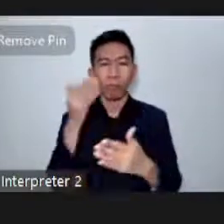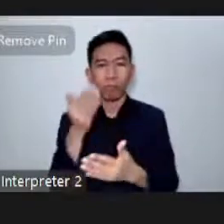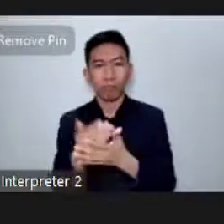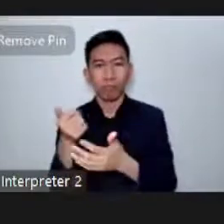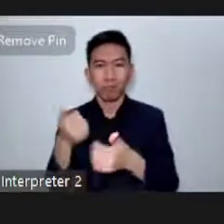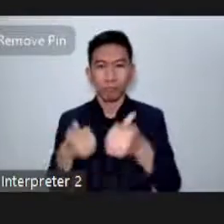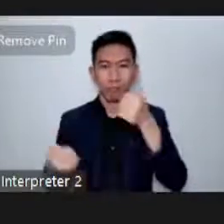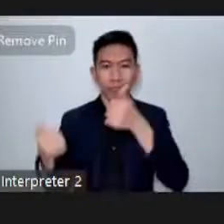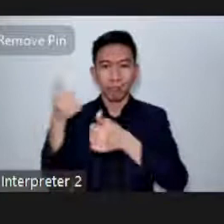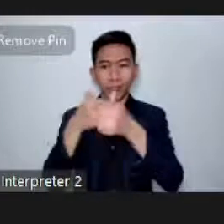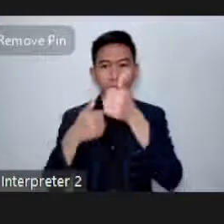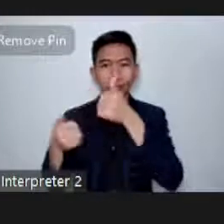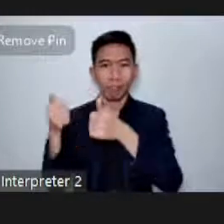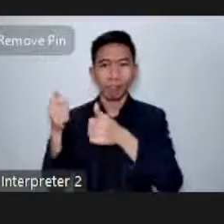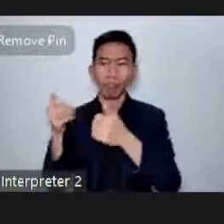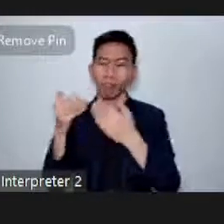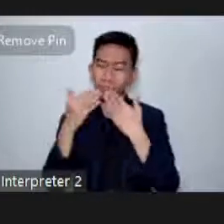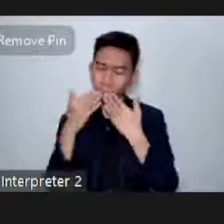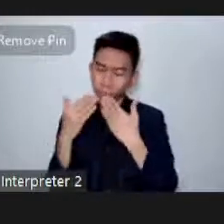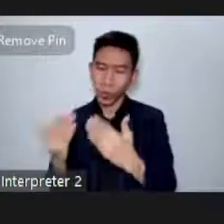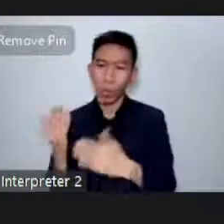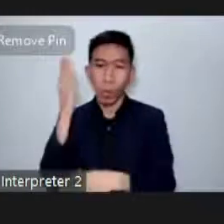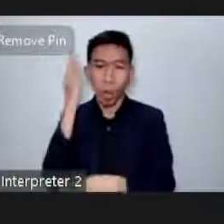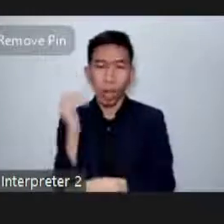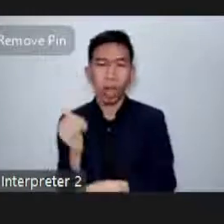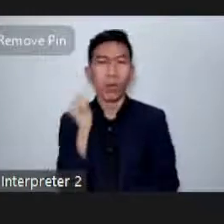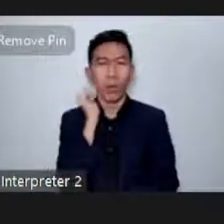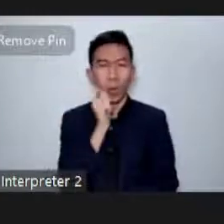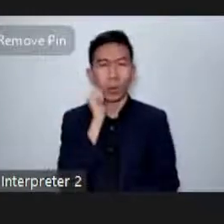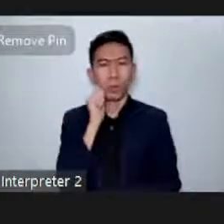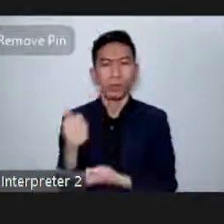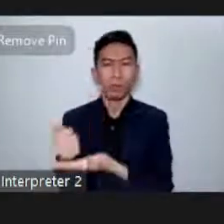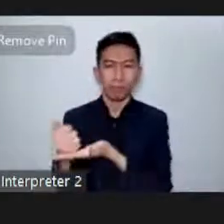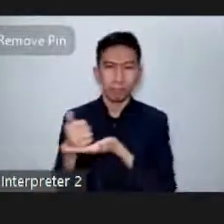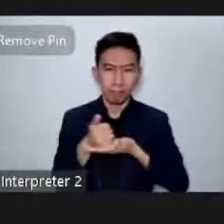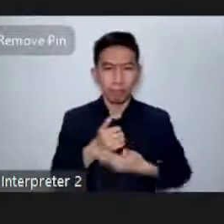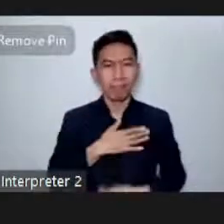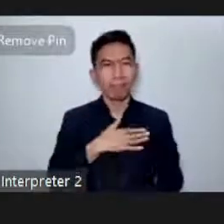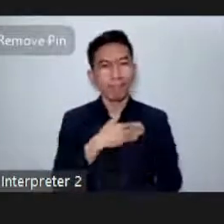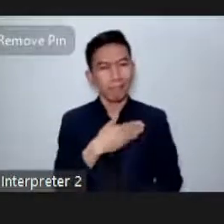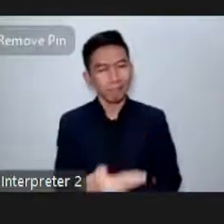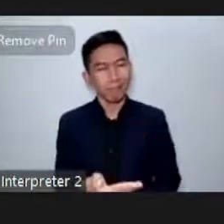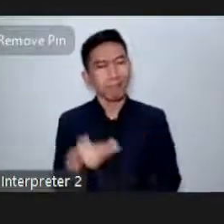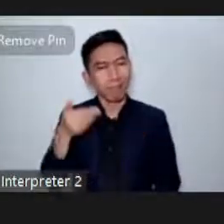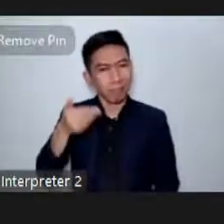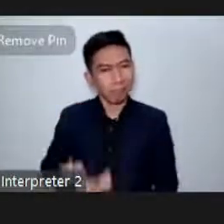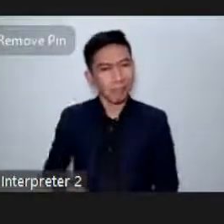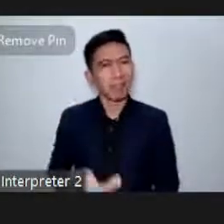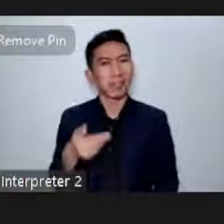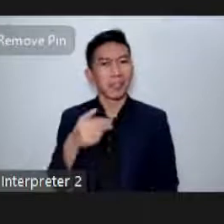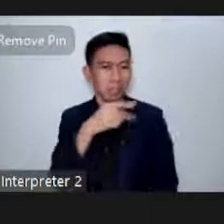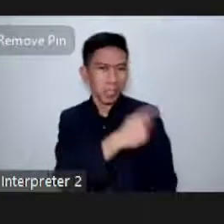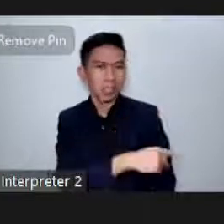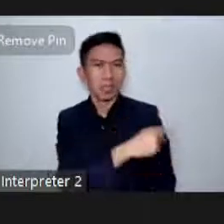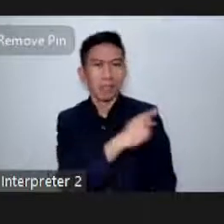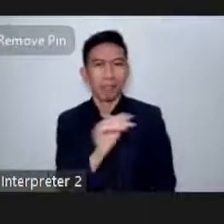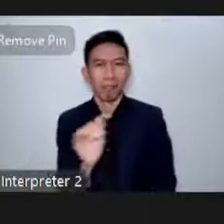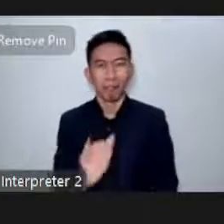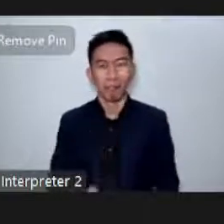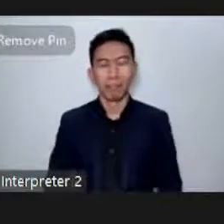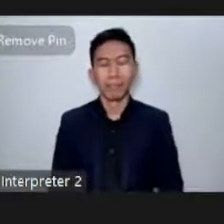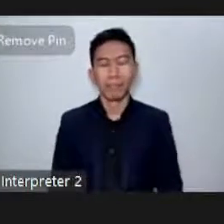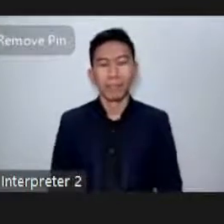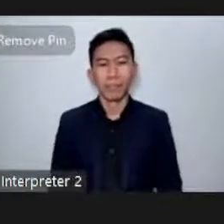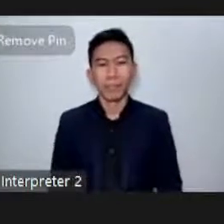po dahil lagi po sila nandyan at tumutulong sa mga pasyente katulad ko po.